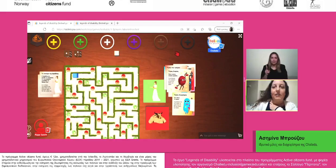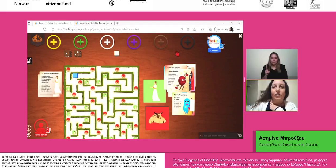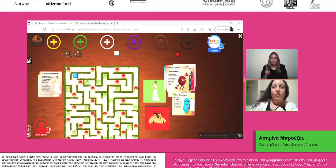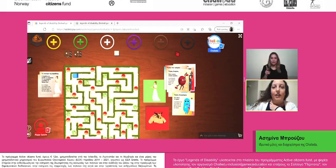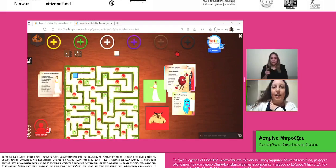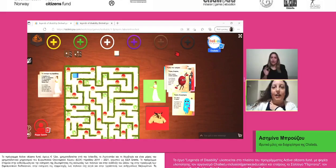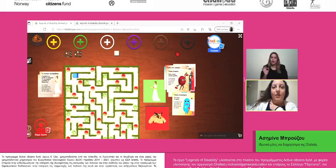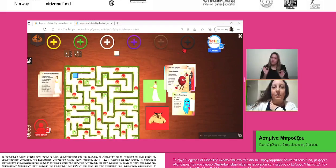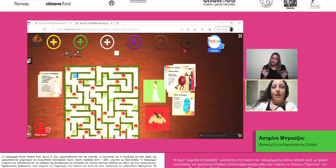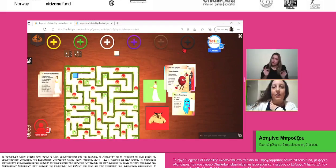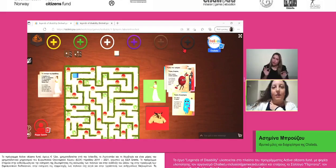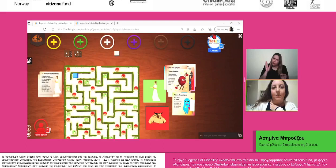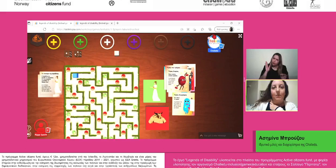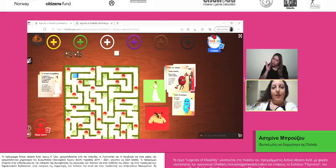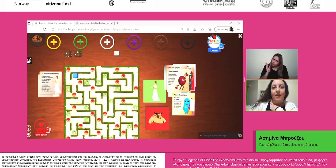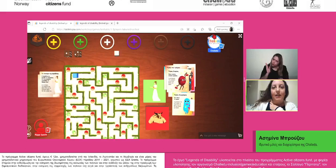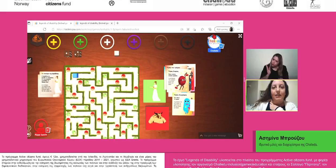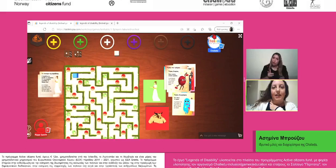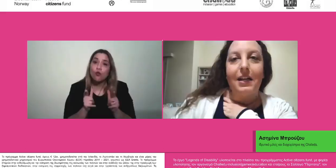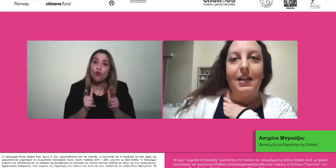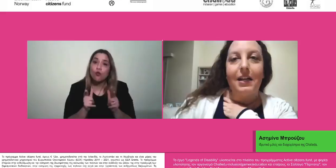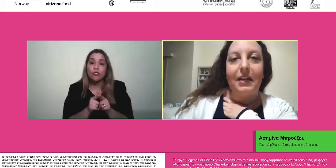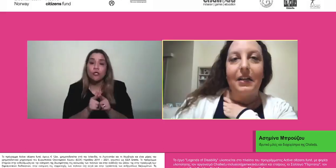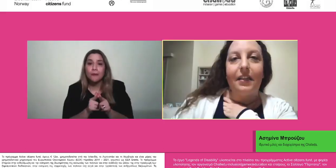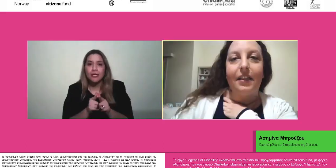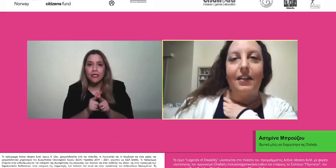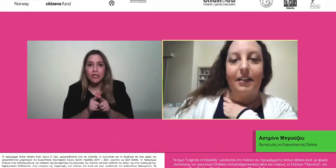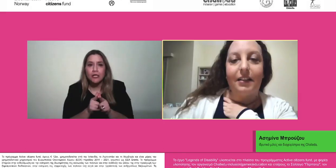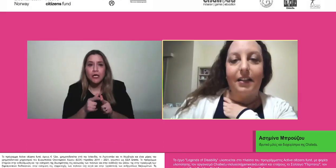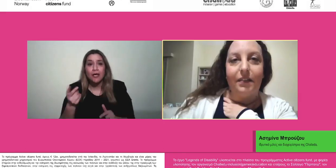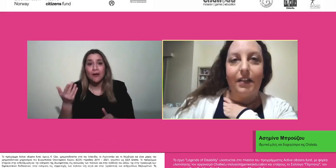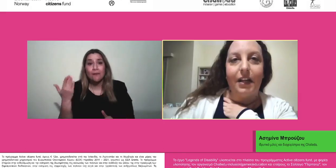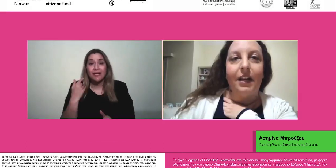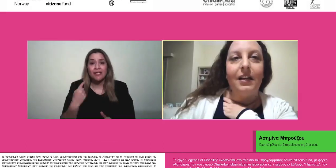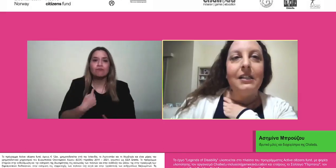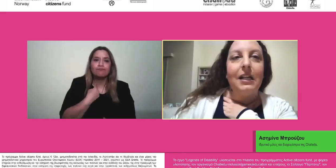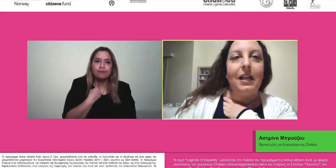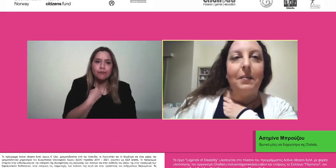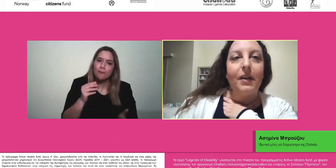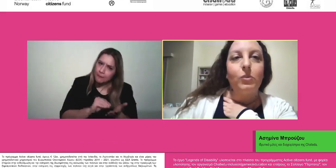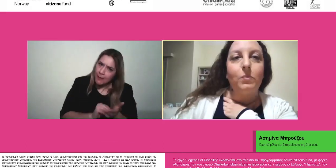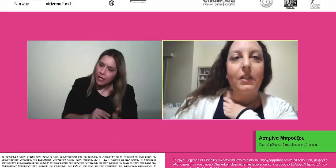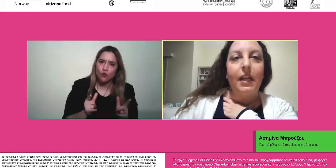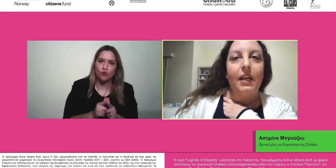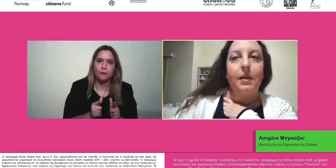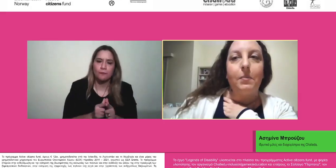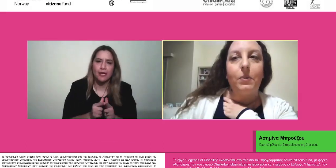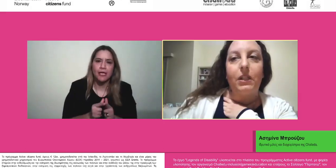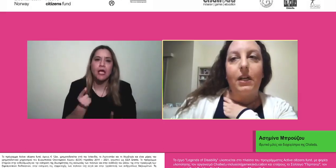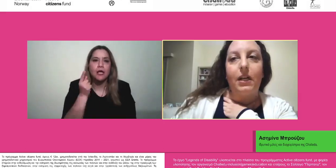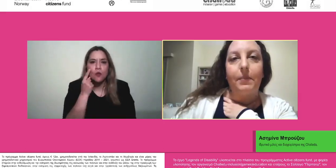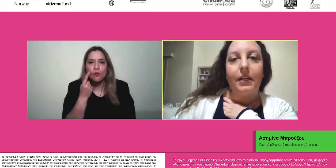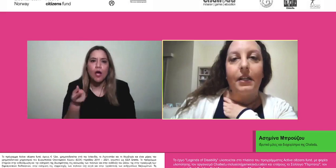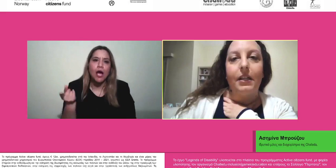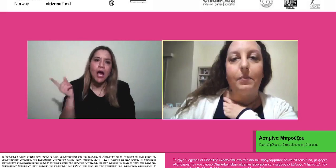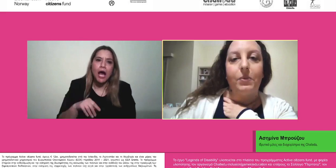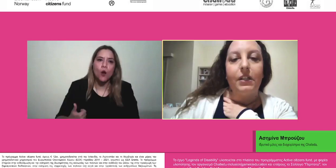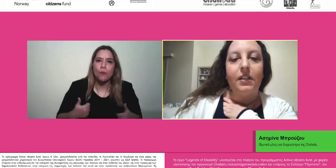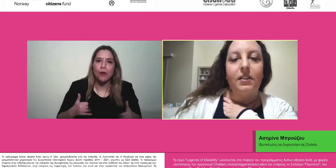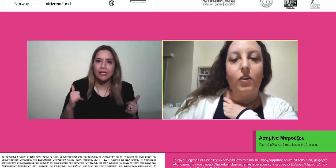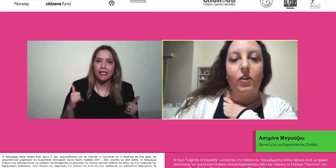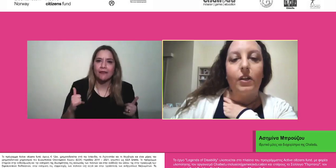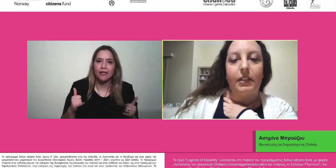Μπορούμε ίσως, θα κάνω μία δοκιμή, αν και την έκανα πριν και δεν τα κατάφερα, να παίξουμε και ένα από τα παιχνίδια που